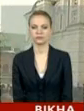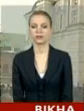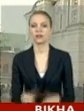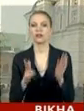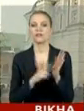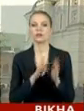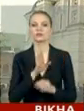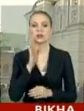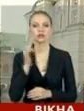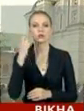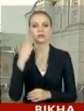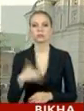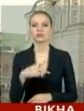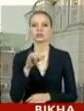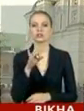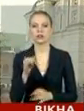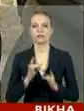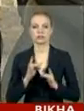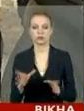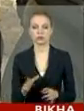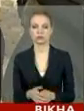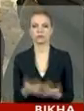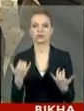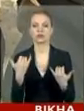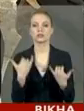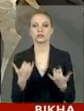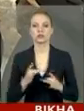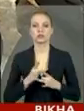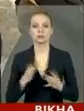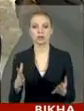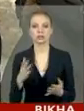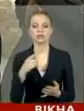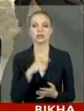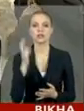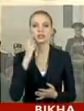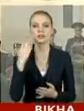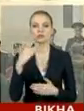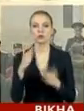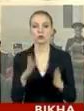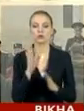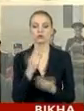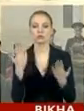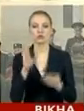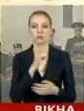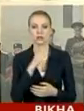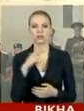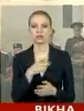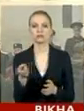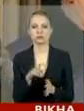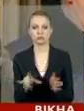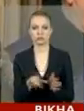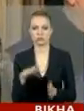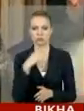Восьма ранку. У Києво-Печерській лаврі святкують. Сьогодні праздник Ківерська ікони Божої Матері. Вірян прийшло рекордно